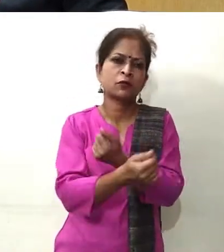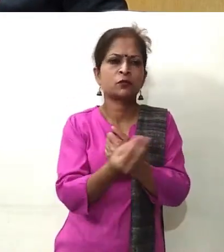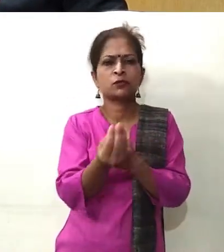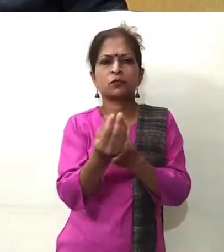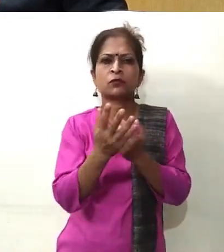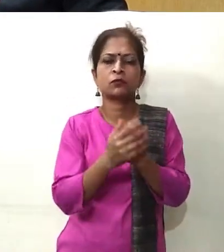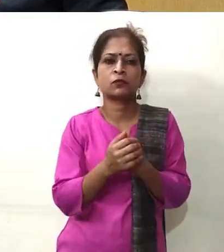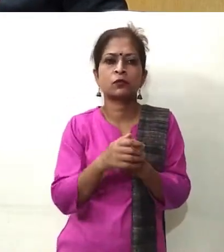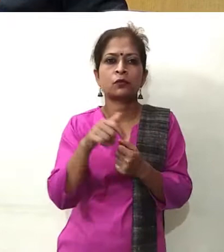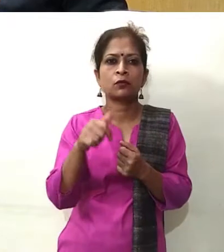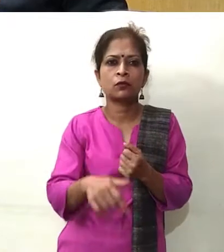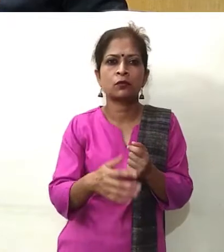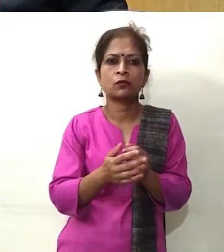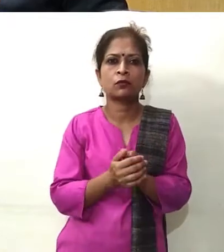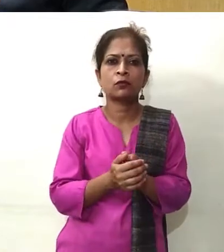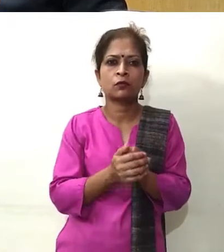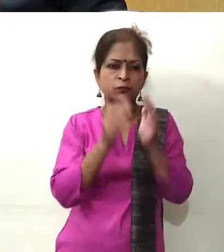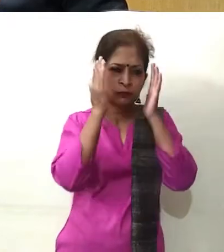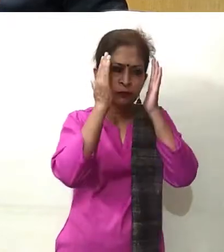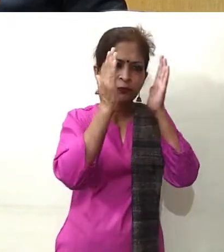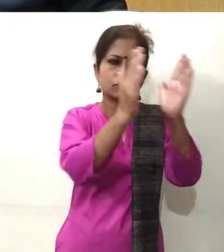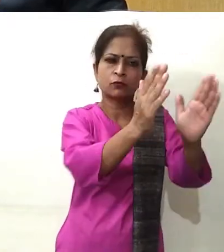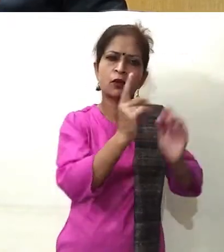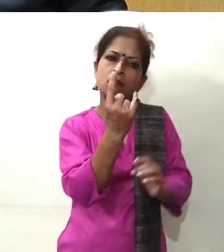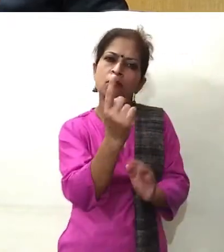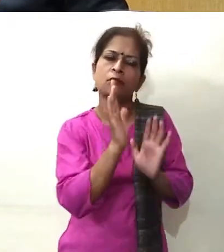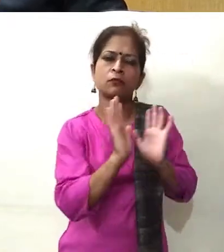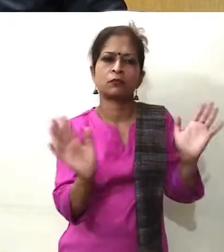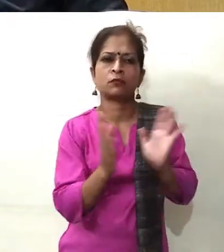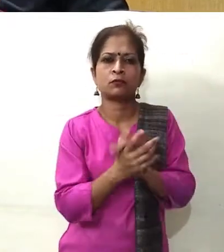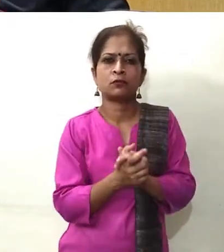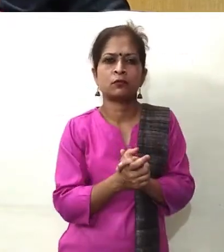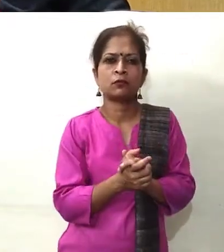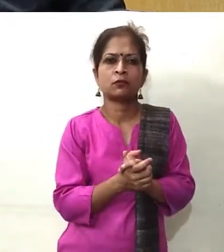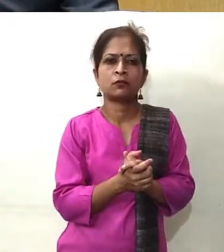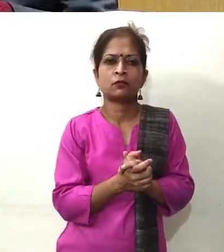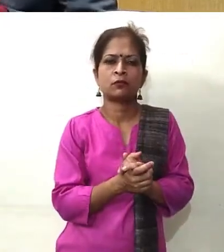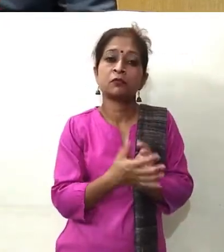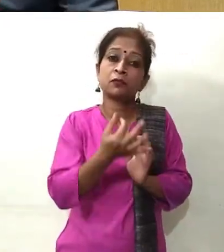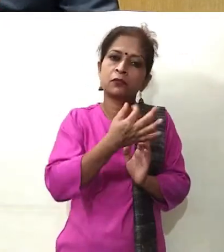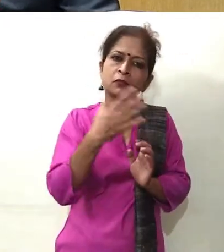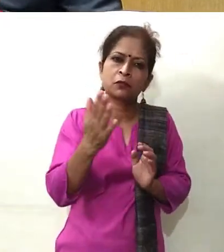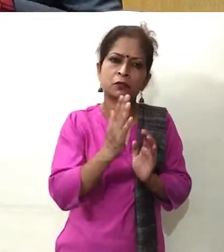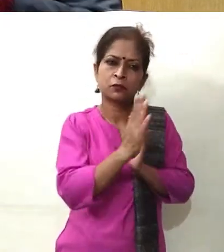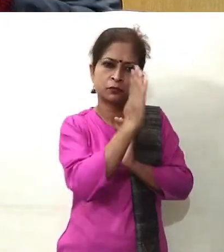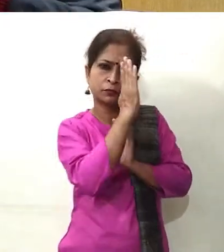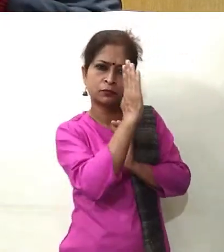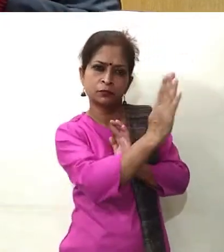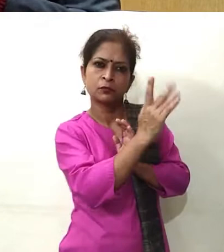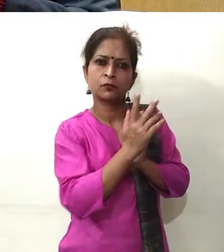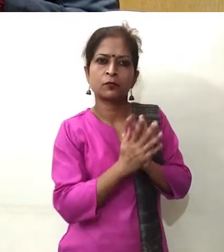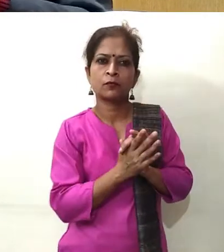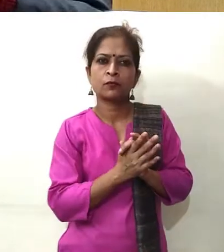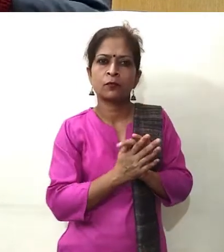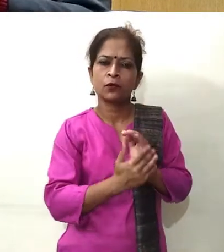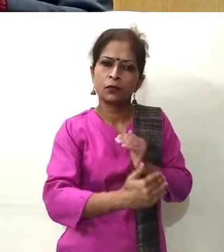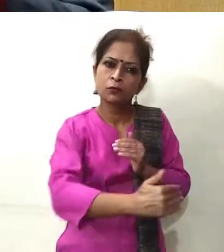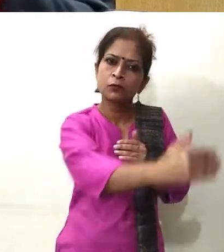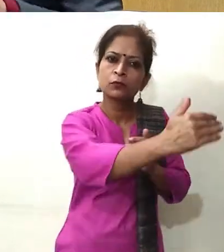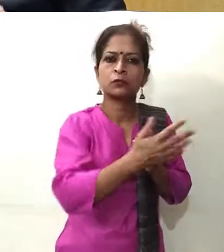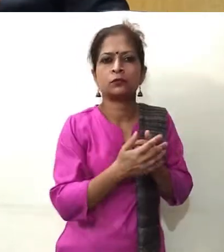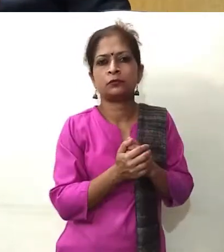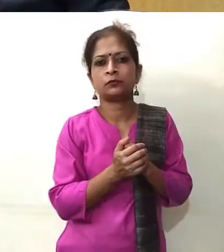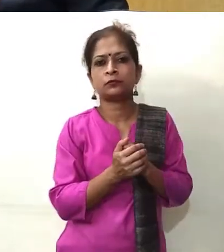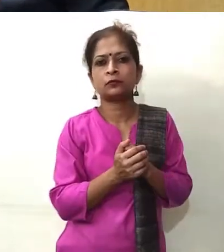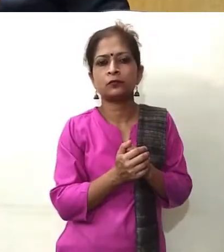एम बना के एक ही तरफ इंडिकेट कर लेते हैं। हाँ, एक तरफ एक विशेष दिशा में वो आगे बढ़ते चले जाते